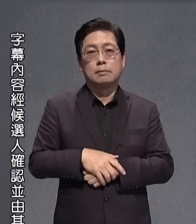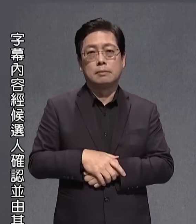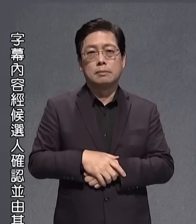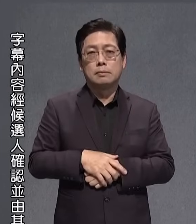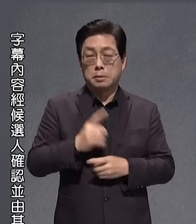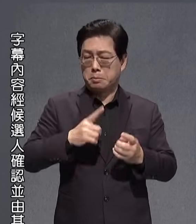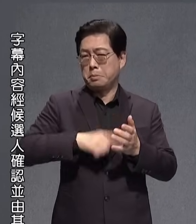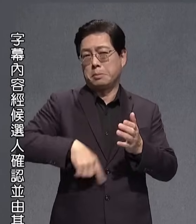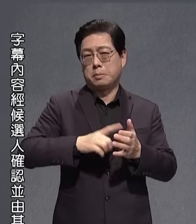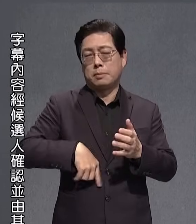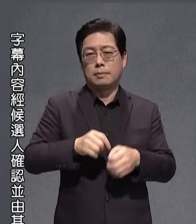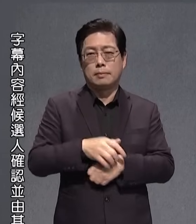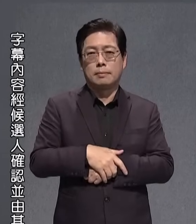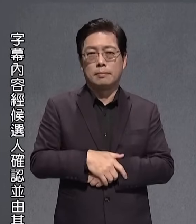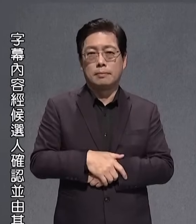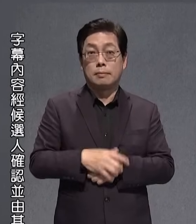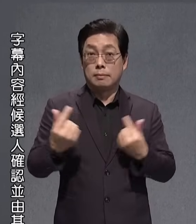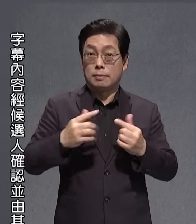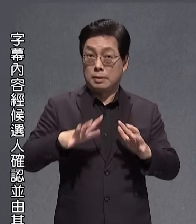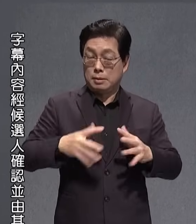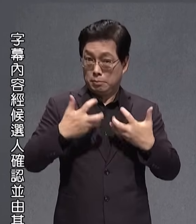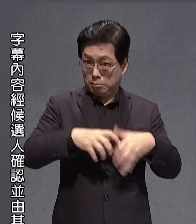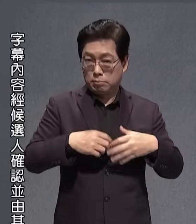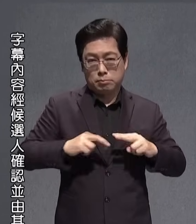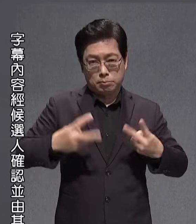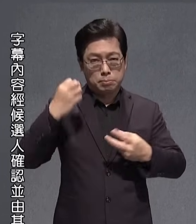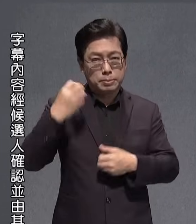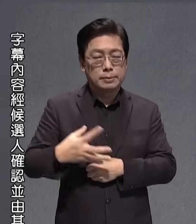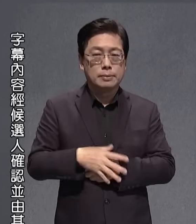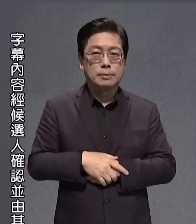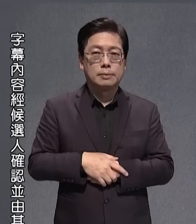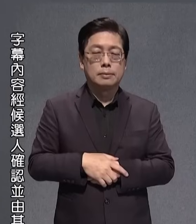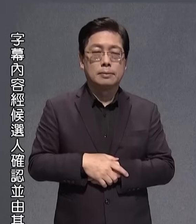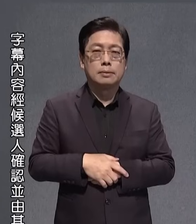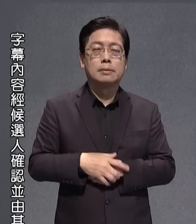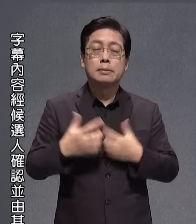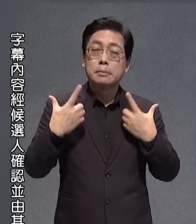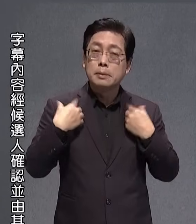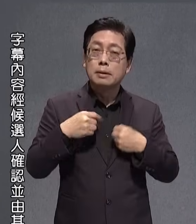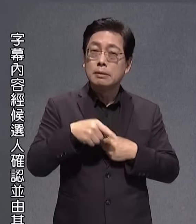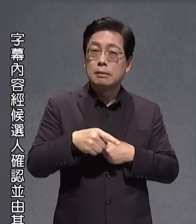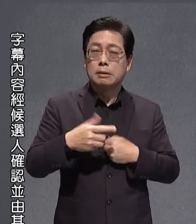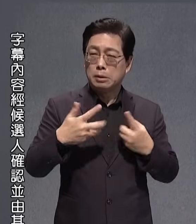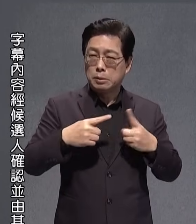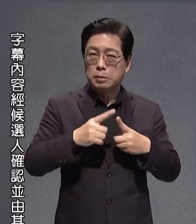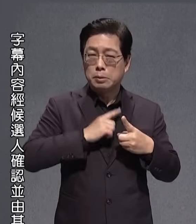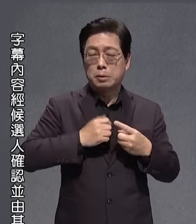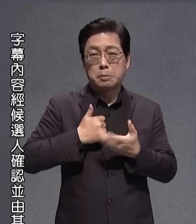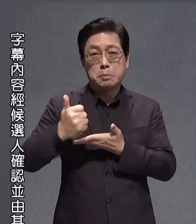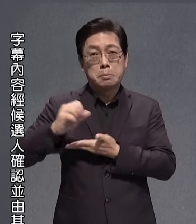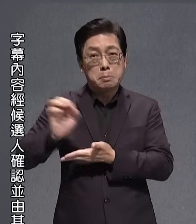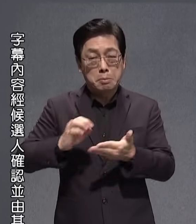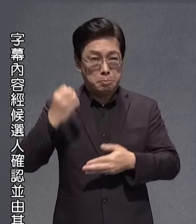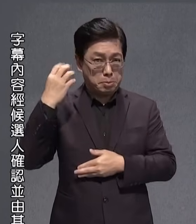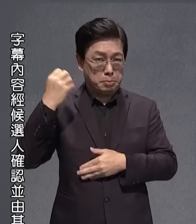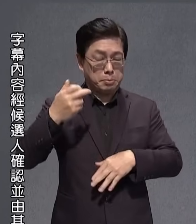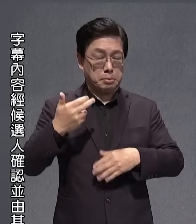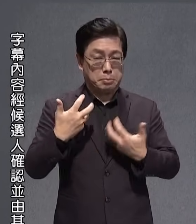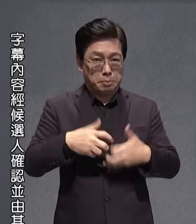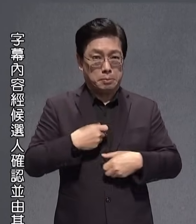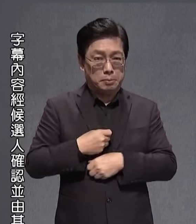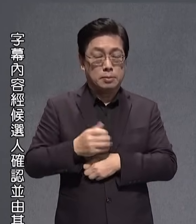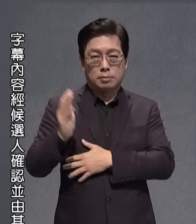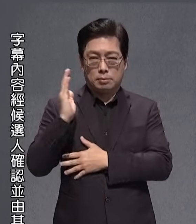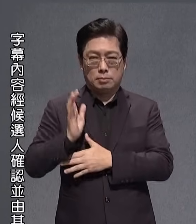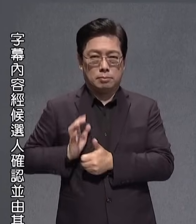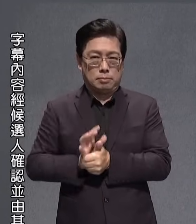样就比较容易了嘛。尤其我们的设备要更新，可能设备因为有的要外销，要有现代的设备进入那